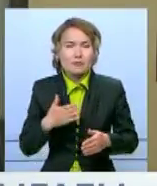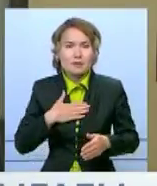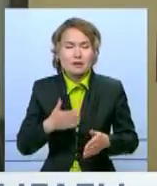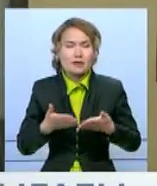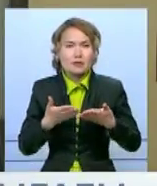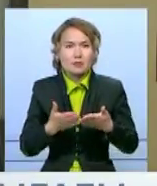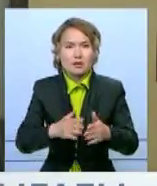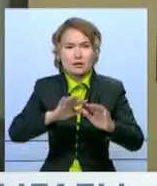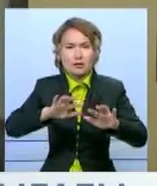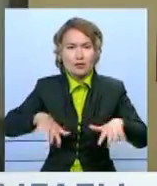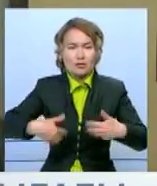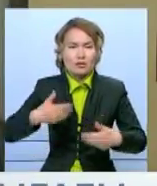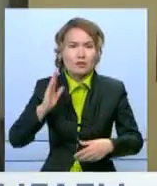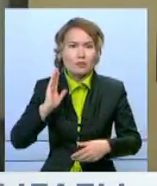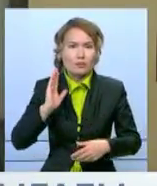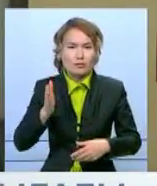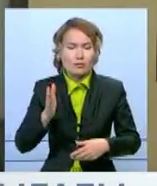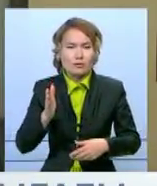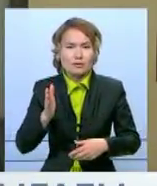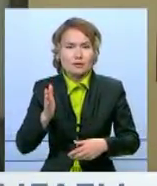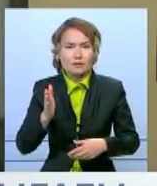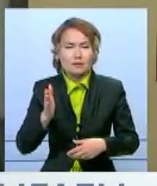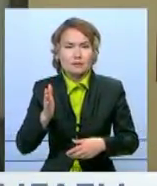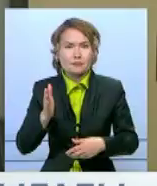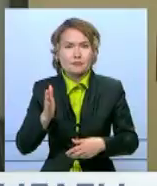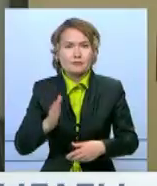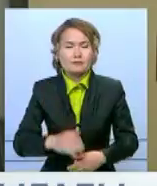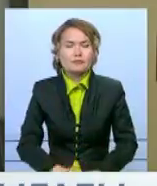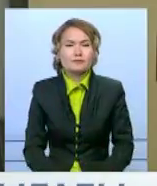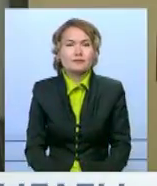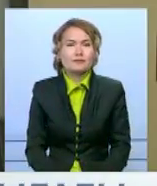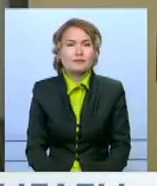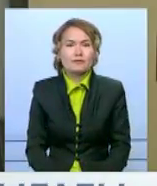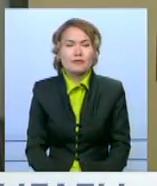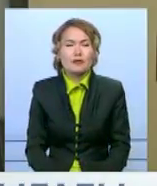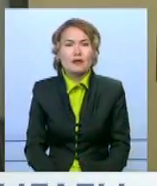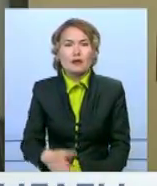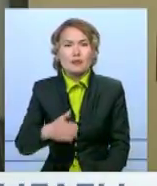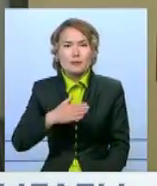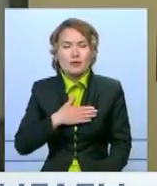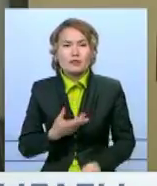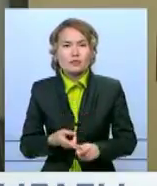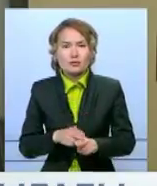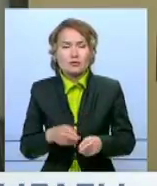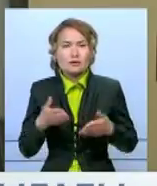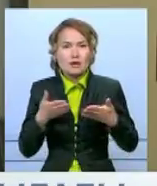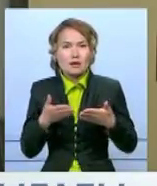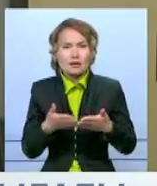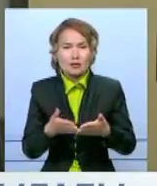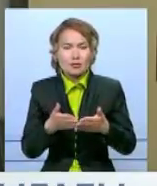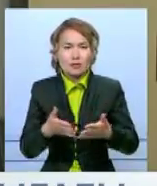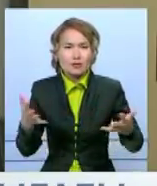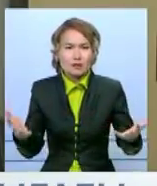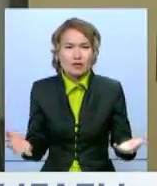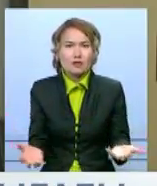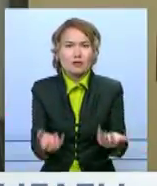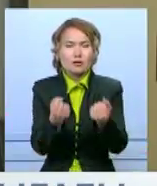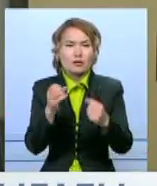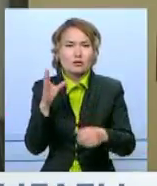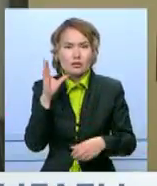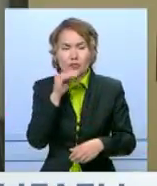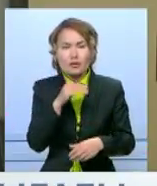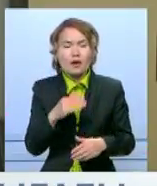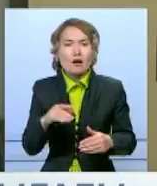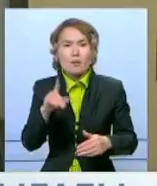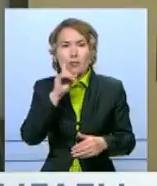Кемені тез арада қайраннан шығарып, қауіпсіздігін қамтамасыз ету жөнінде. Алайда кеме иесінің